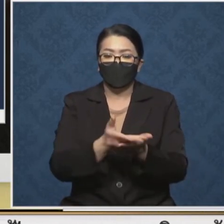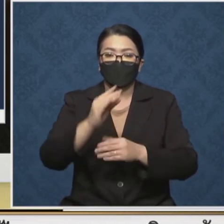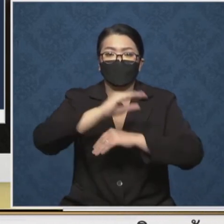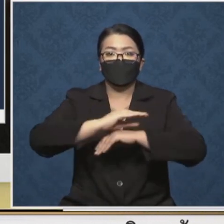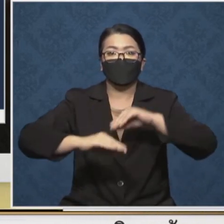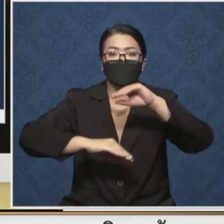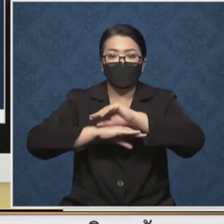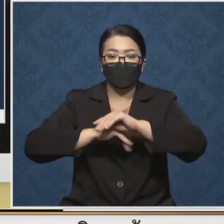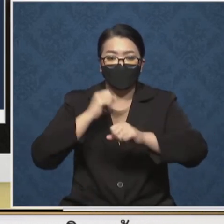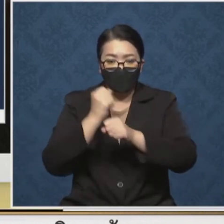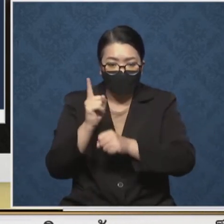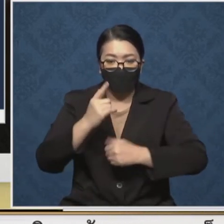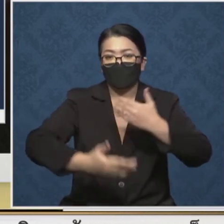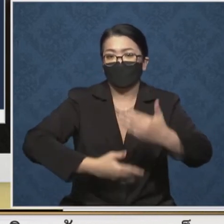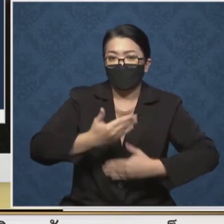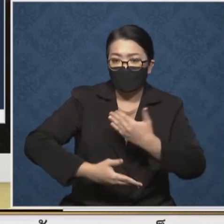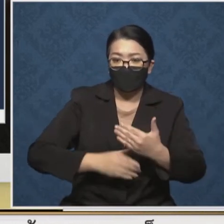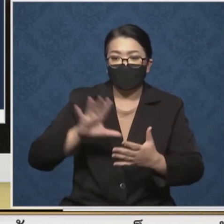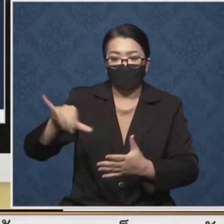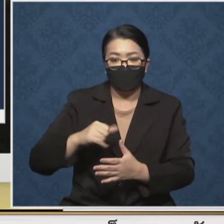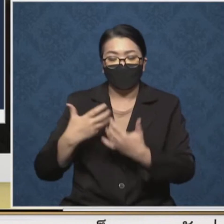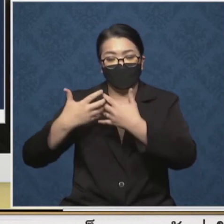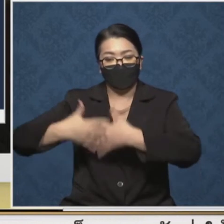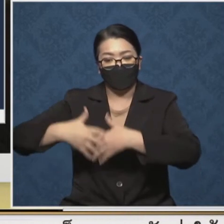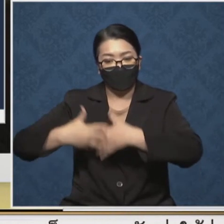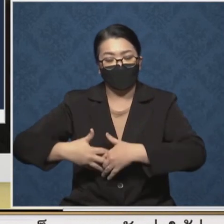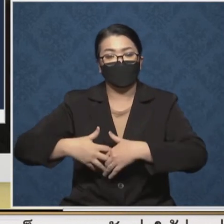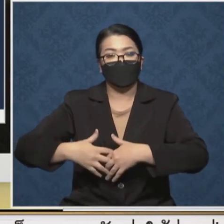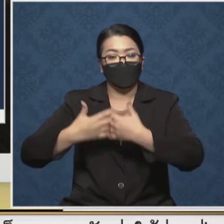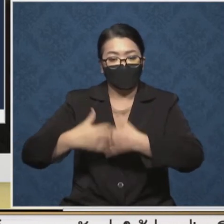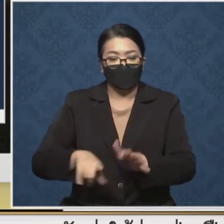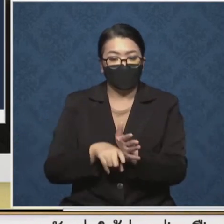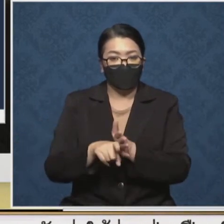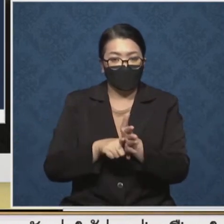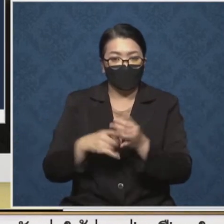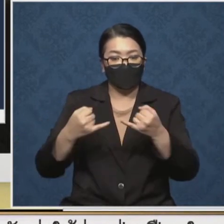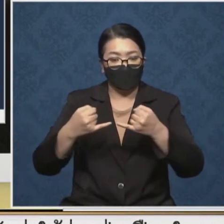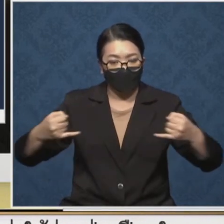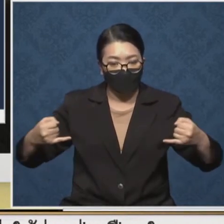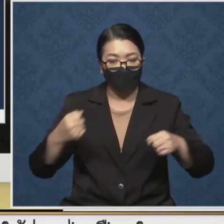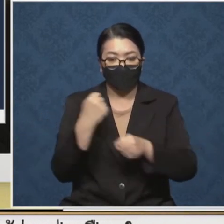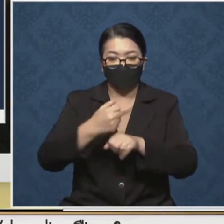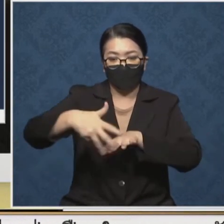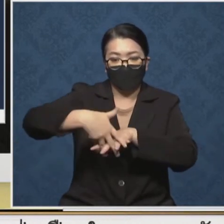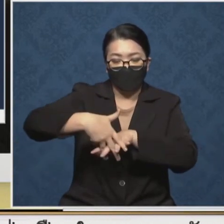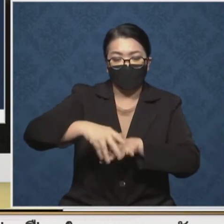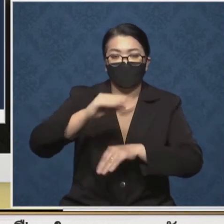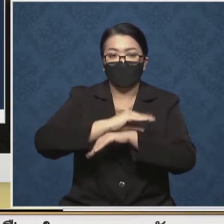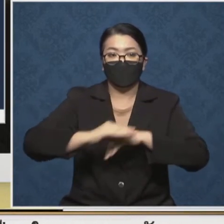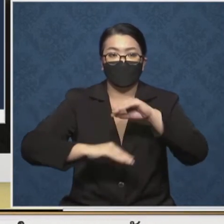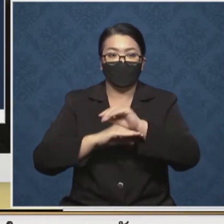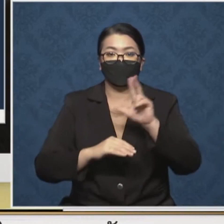งการ ที่ใช้ทําการตลาดนําการผลิด้านสินค้39 หม่อนใหม้ใช้เงินทําโครงการ 3.75 LX บาทmä